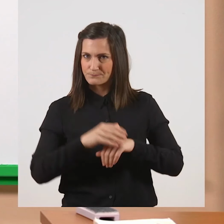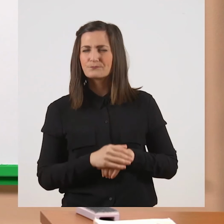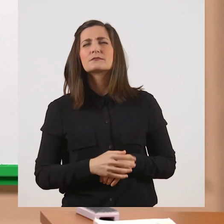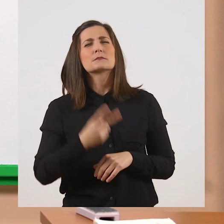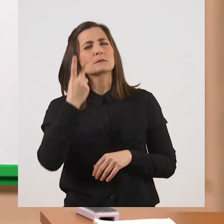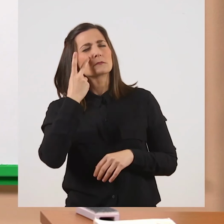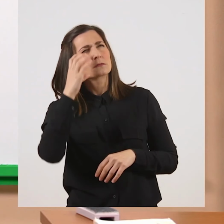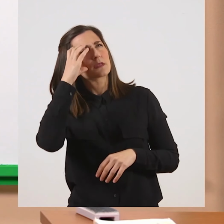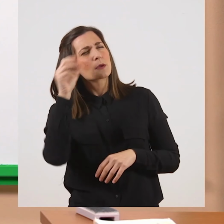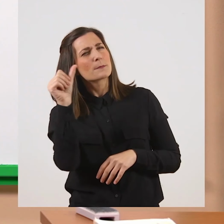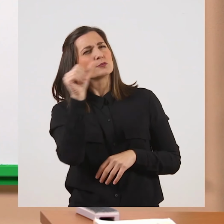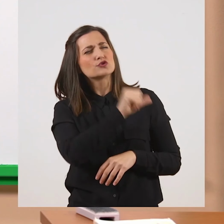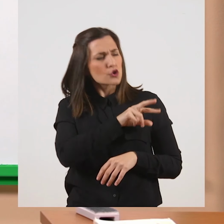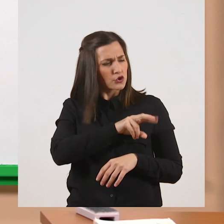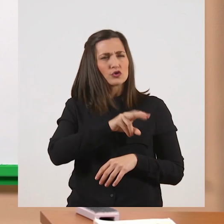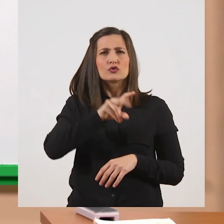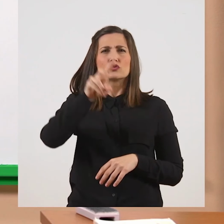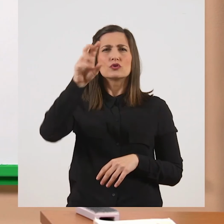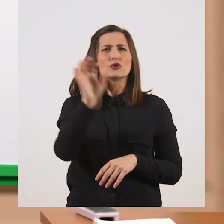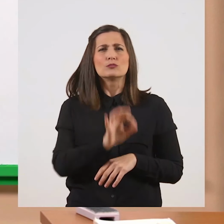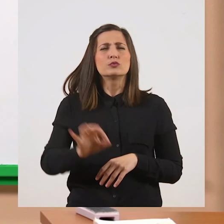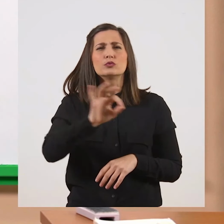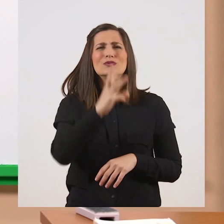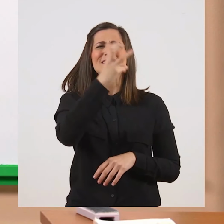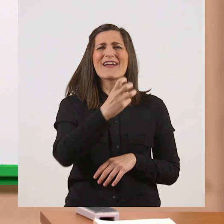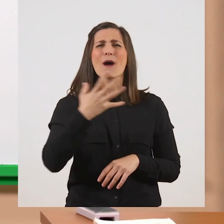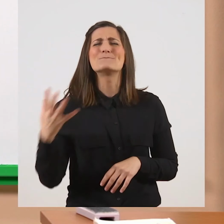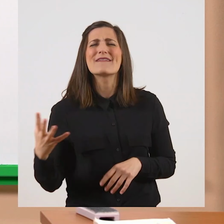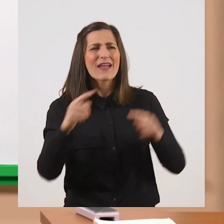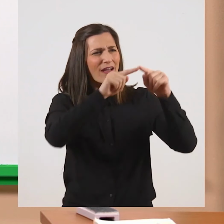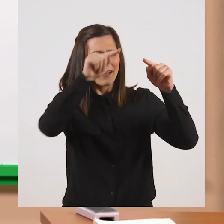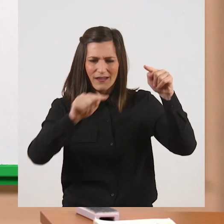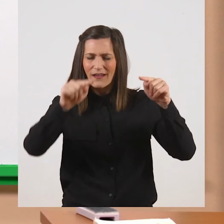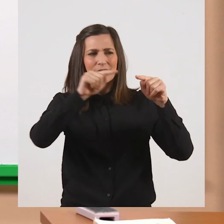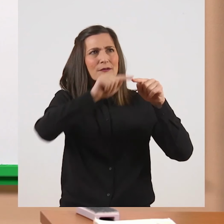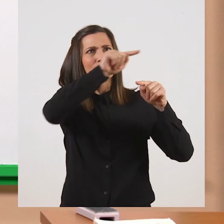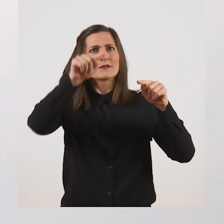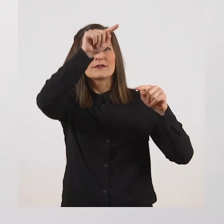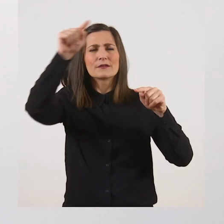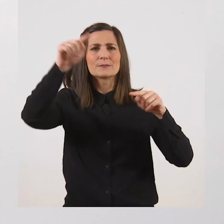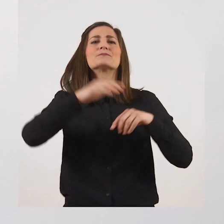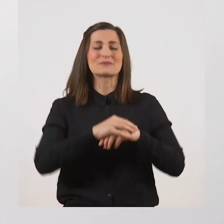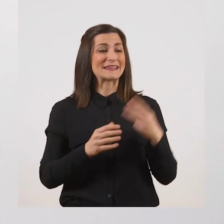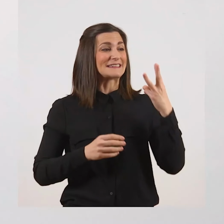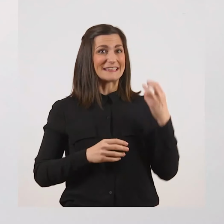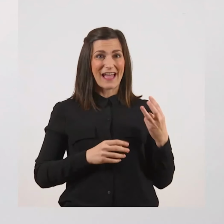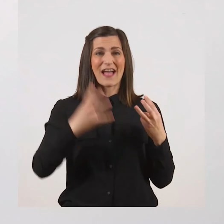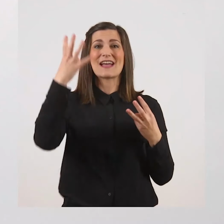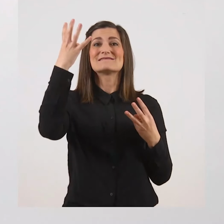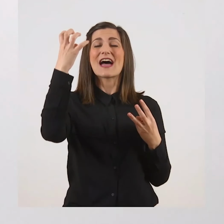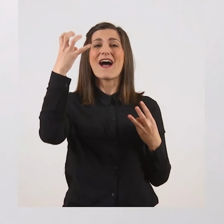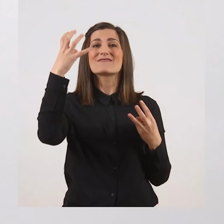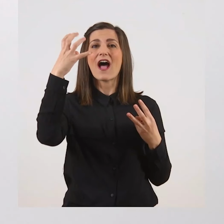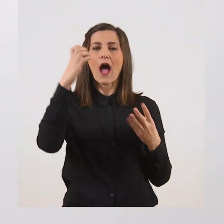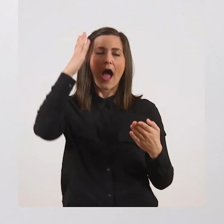Για να δω στη σκαλίτσα μου το 35, πού βρίσκεται? Βρίσκεται, θα το κάνω έτσι πολύ γρήγορα εδώ, 30, 40.